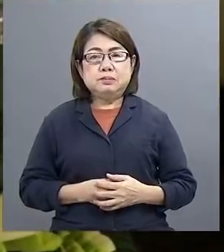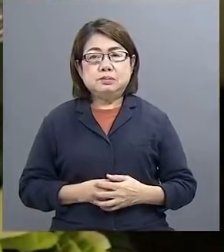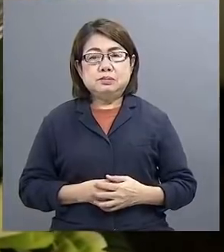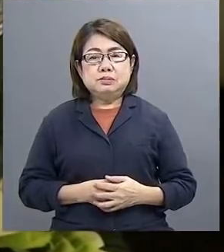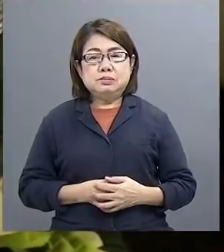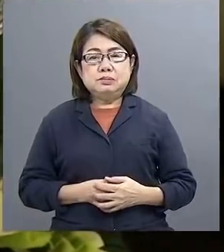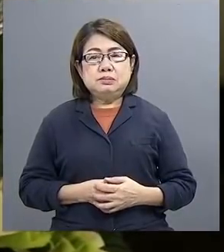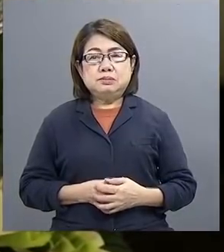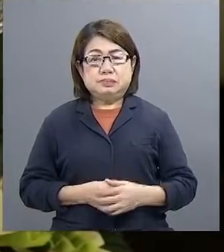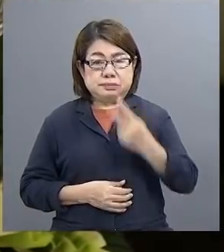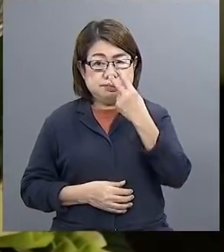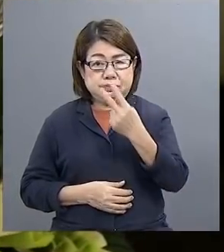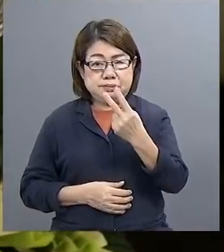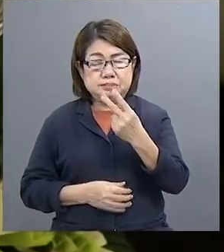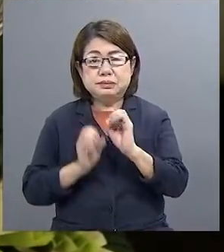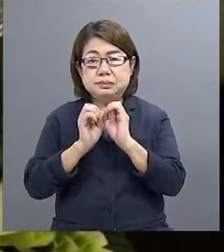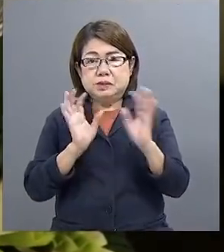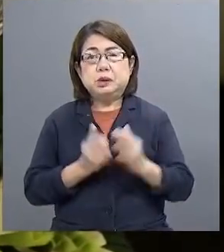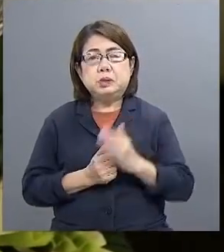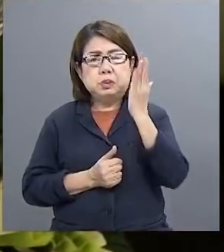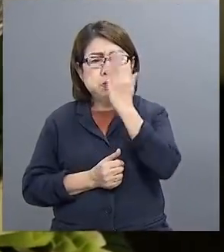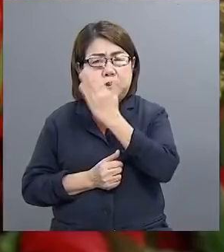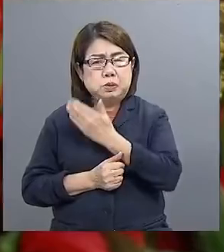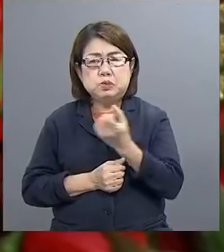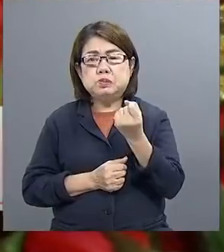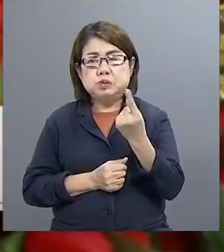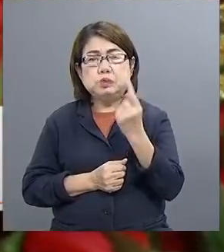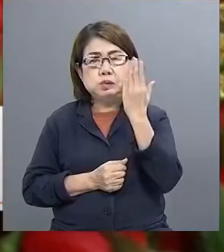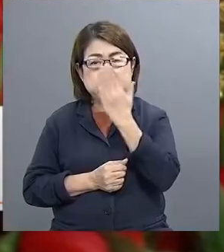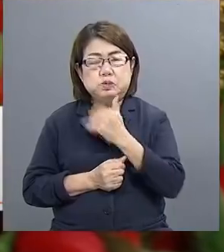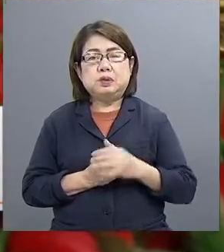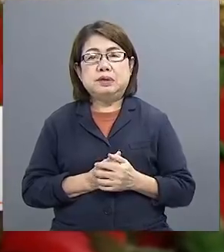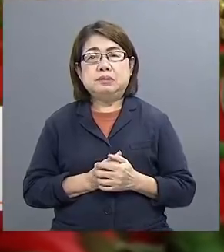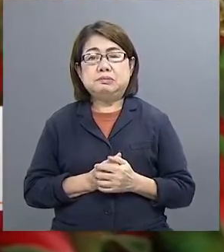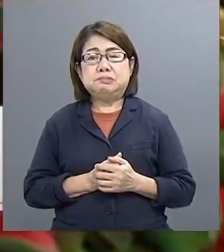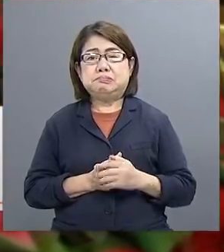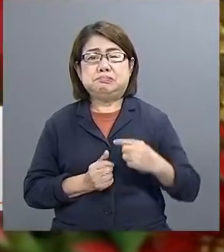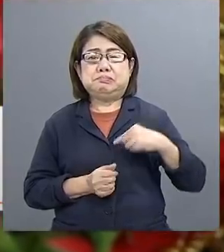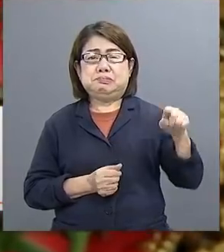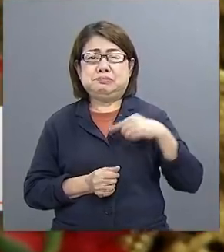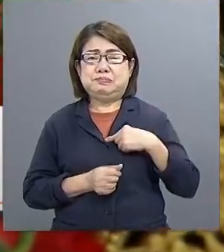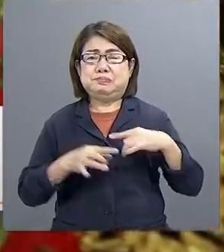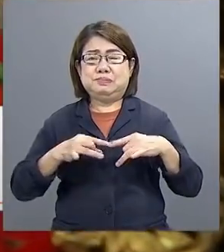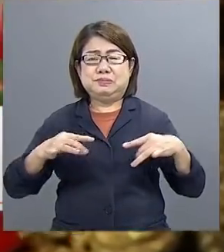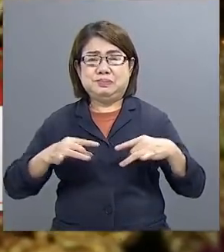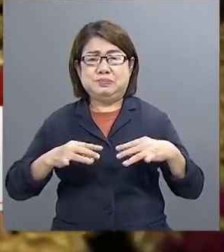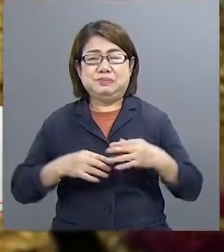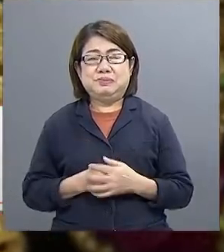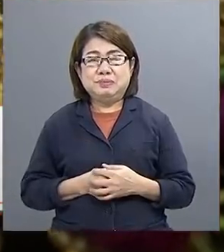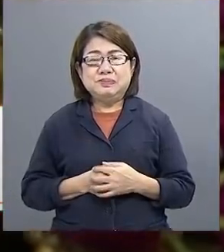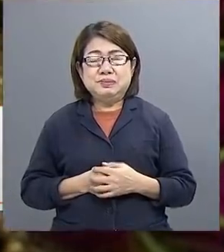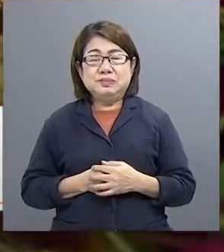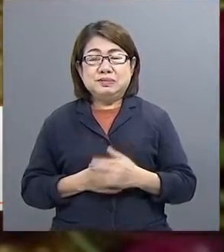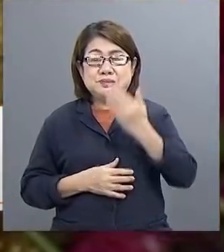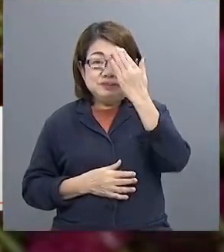โอ้นี่แหละสวยสดงดงามหนาดูไม่เหมาะกับเราเลยจริงๆเหมาะกับน้องเนี่ยนะคะก็บอดออก